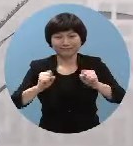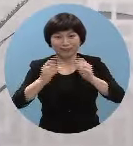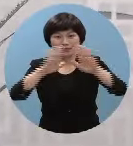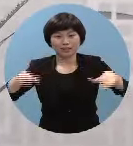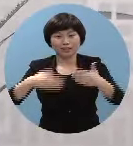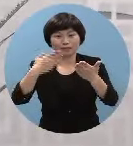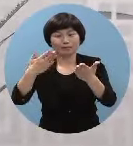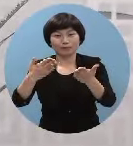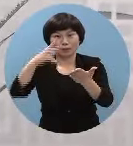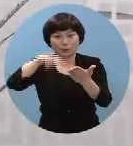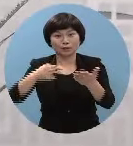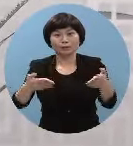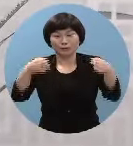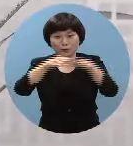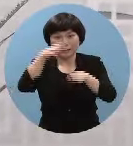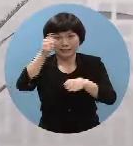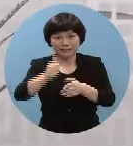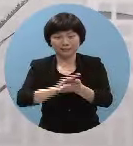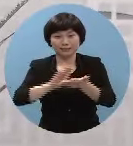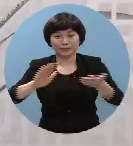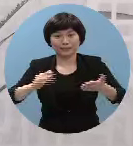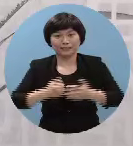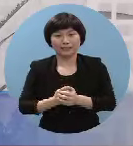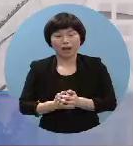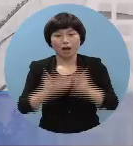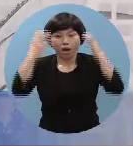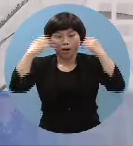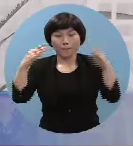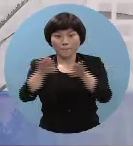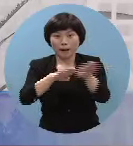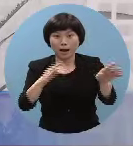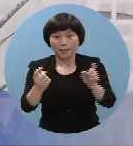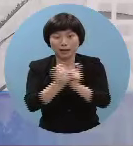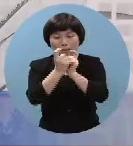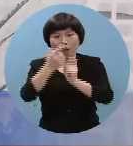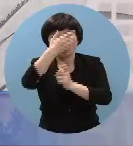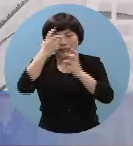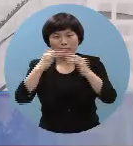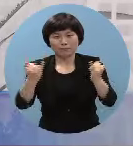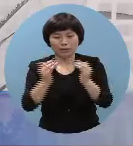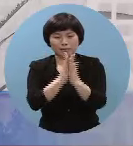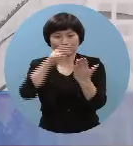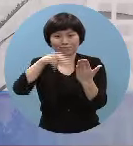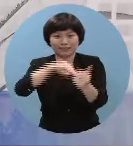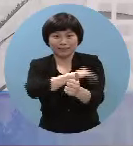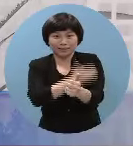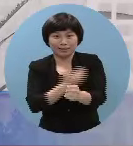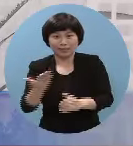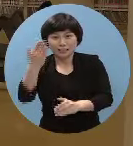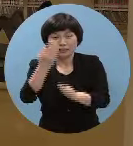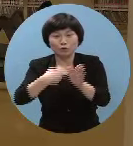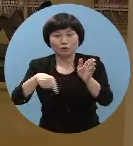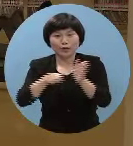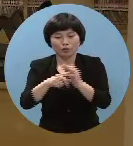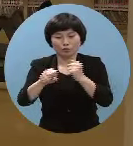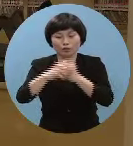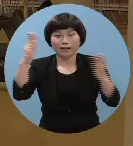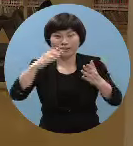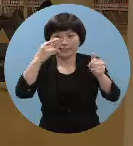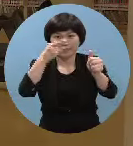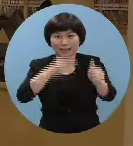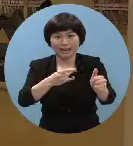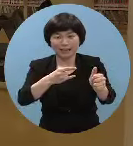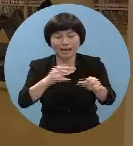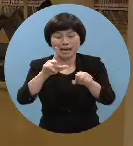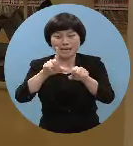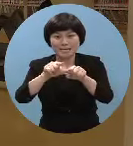안녕하십니까. 전남도립도서관장 노래영입니다. 여름방학을 맞아 청소년들의 독서 능력 향상을 위해 초등학생을